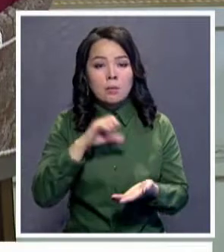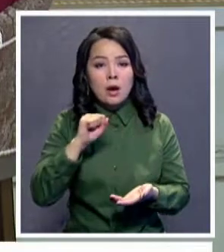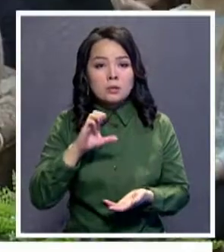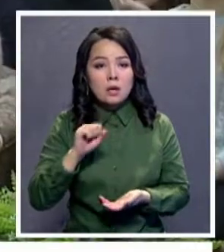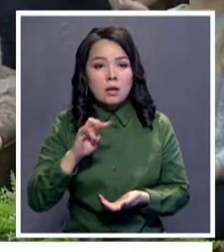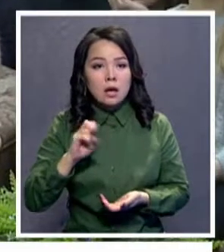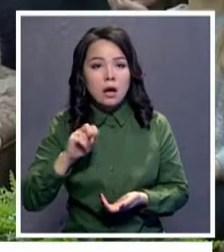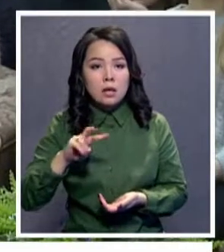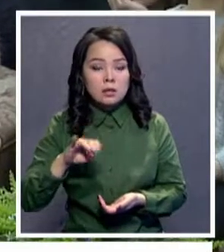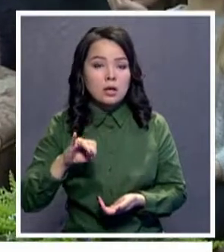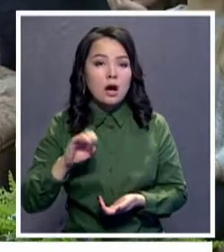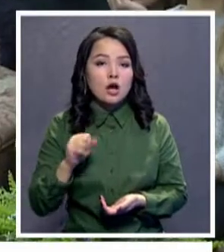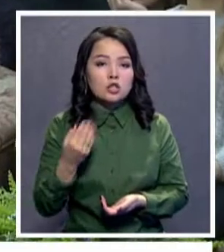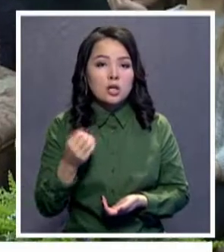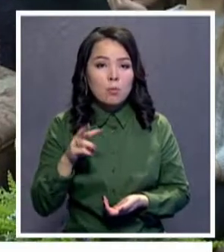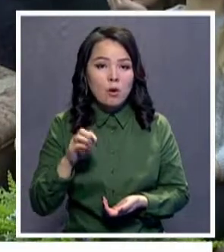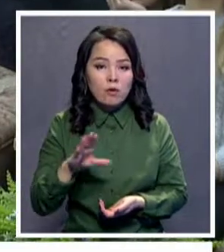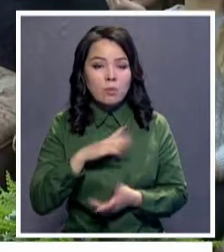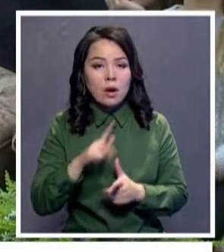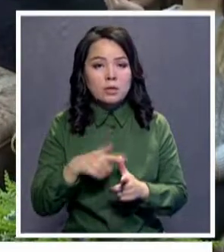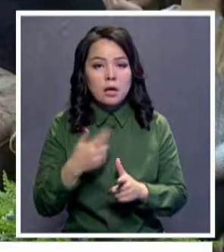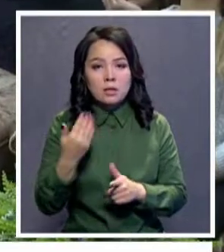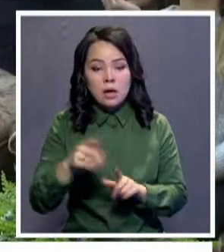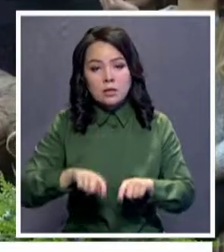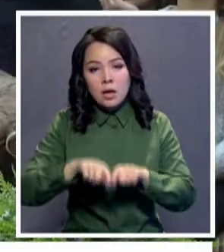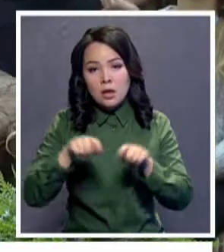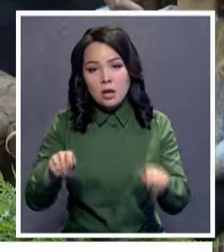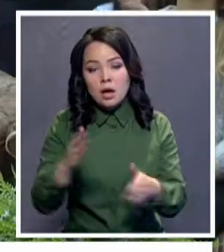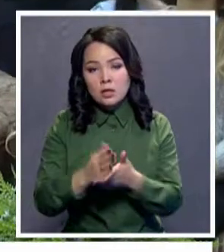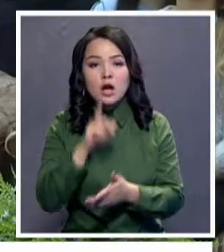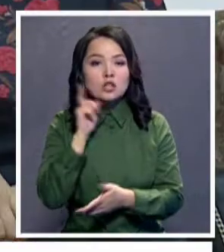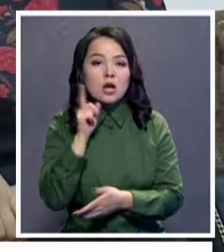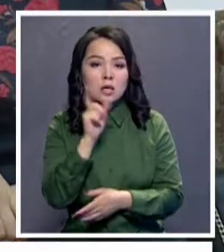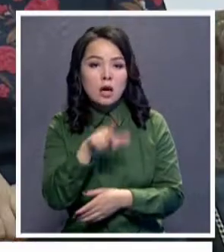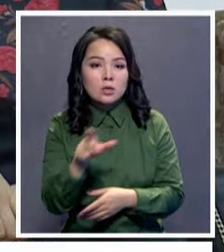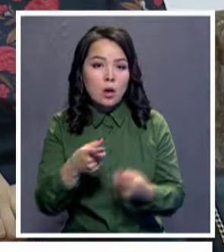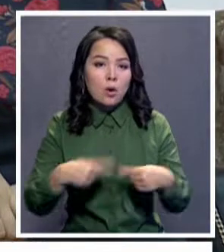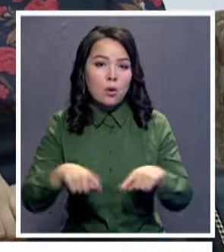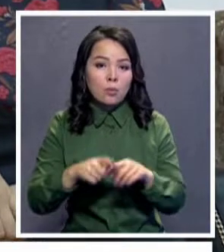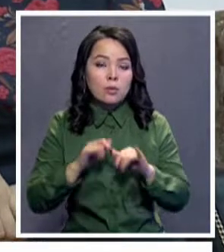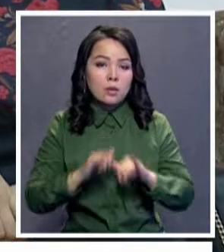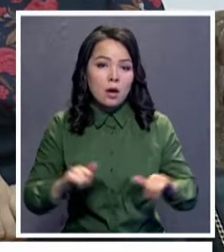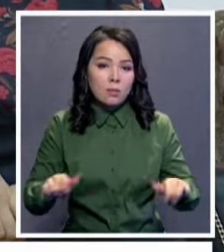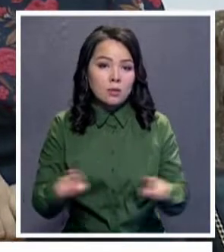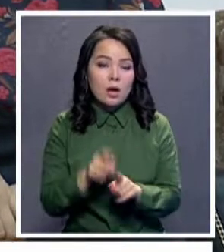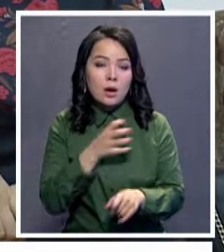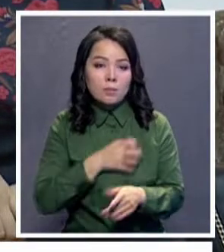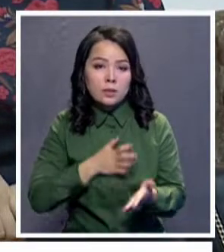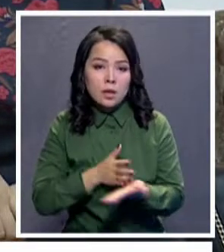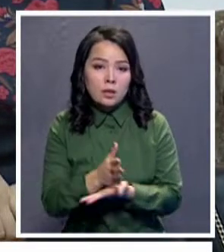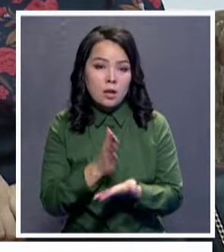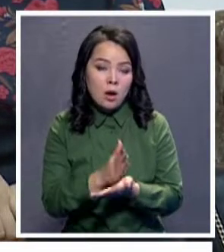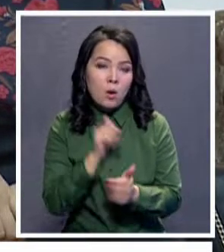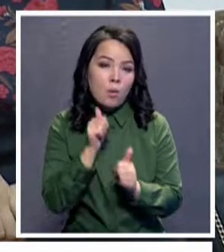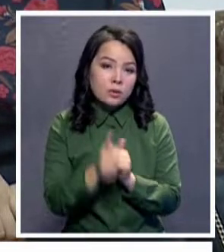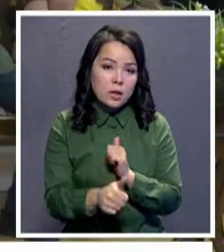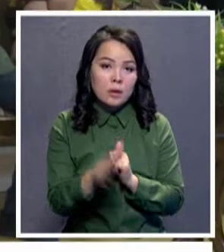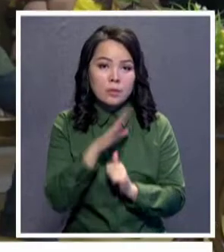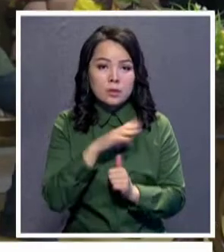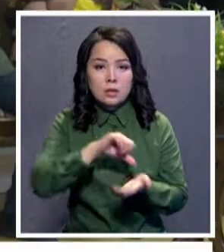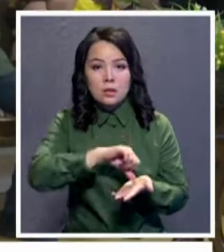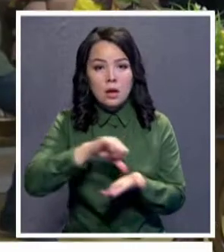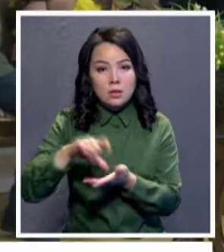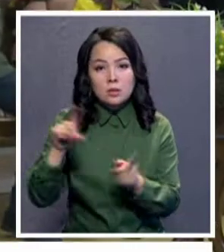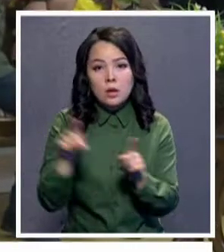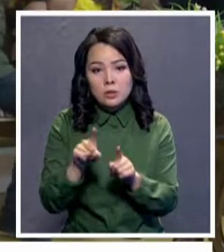Әшімов осыны жеткізді. Себебі әлемнің кез келген жерінде жастар қоғамды дамытудың негізгі күші. Озық 30 мемлекеттің қатарына